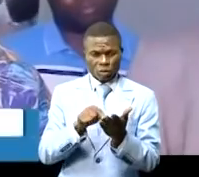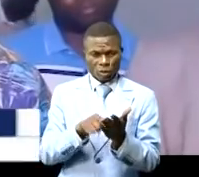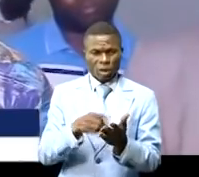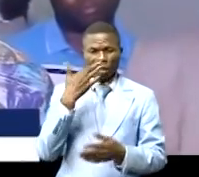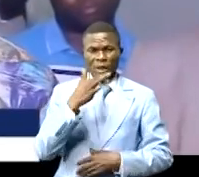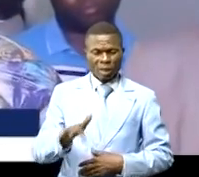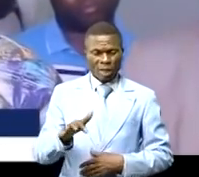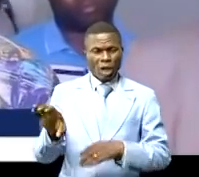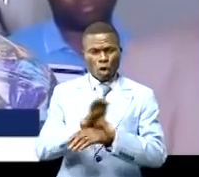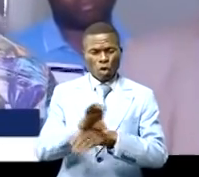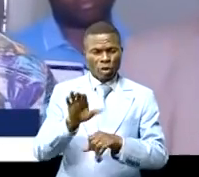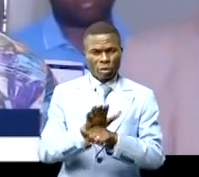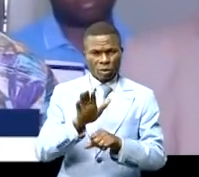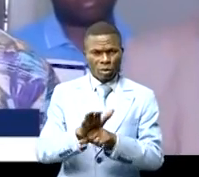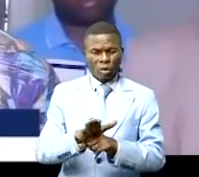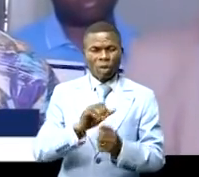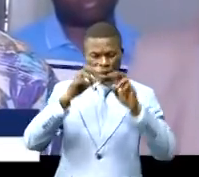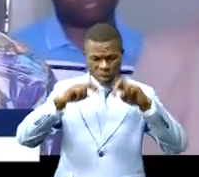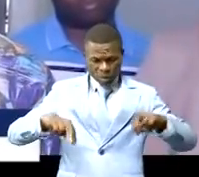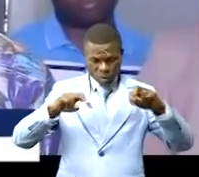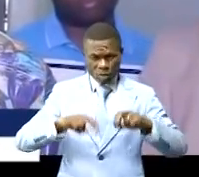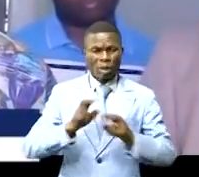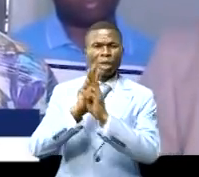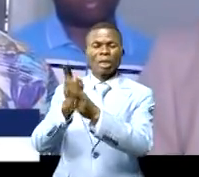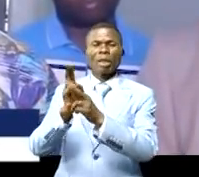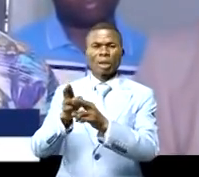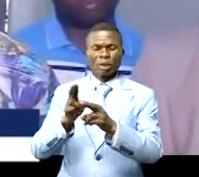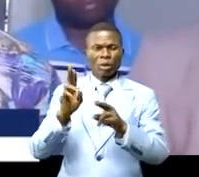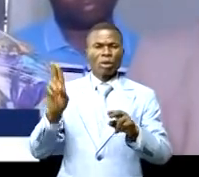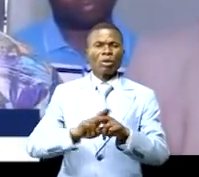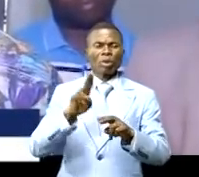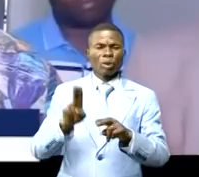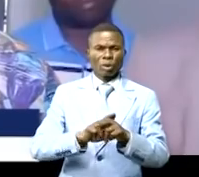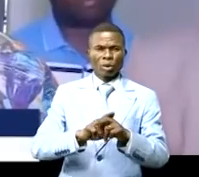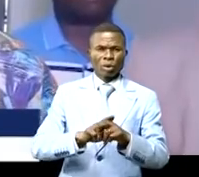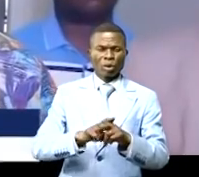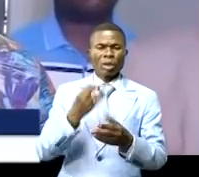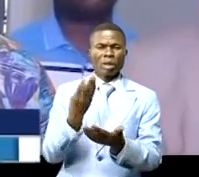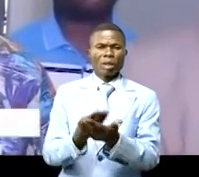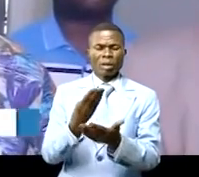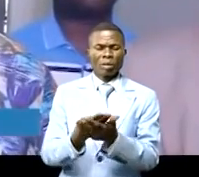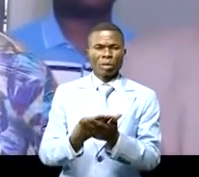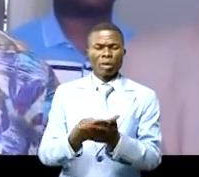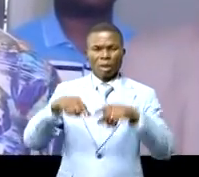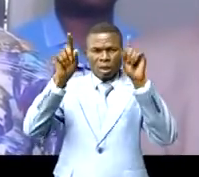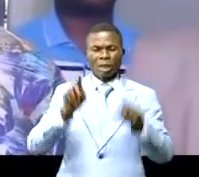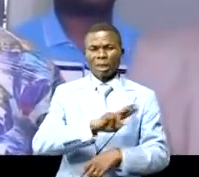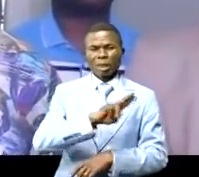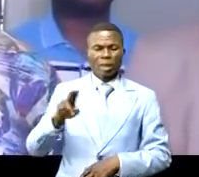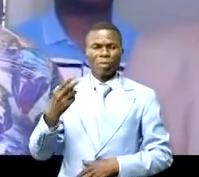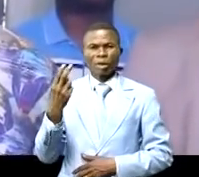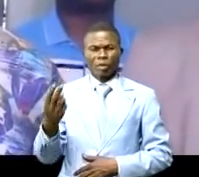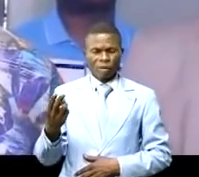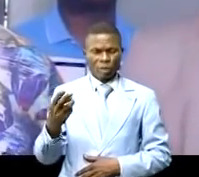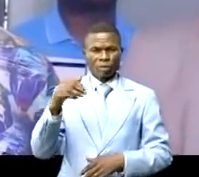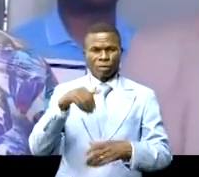qui s'occupe de l'examen du rapport de l'exécution des budgets de l'exercice 2020. À